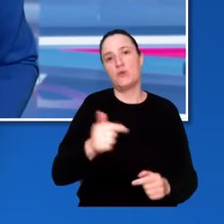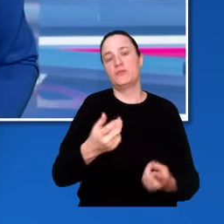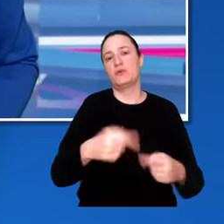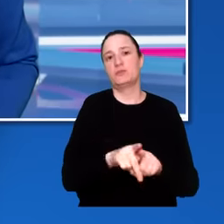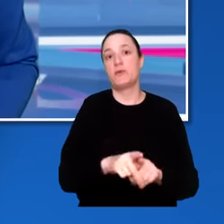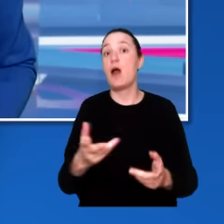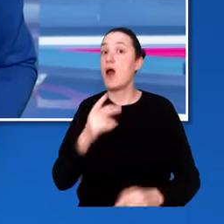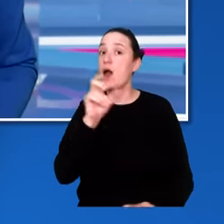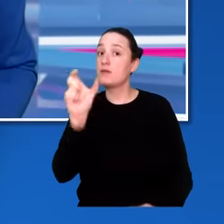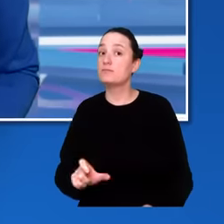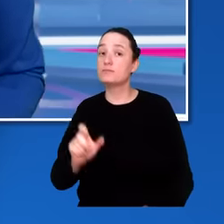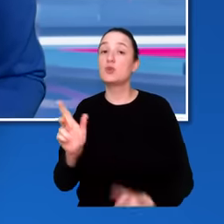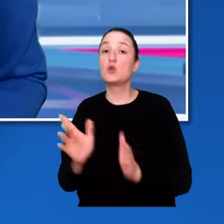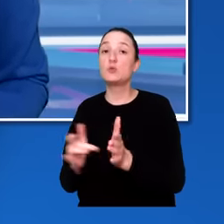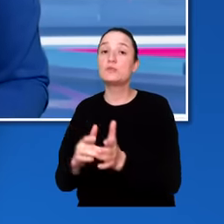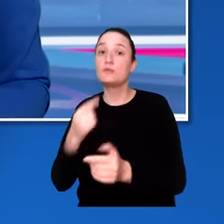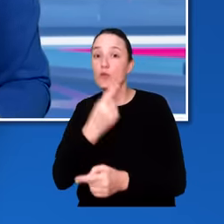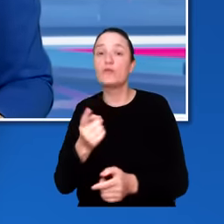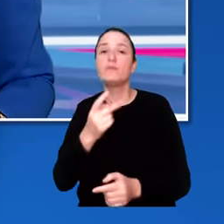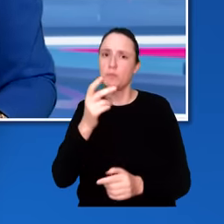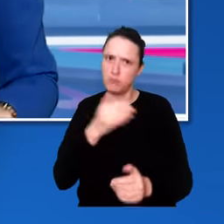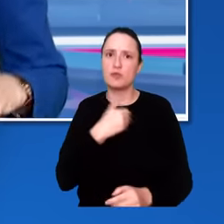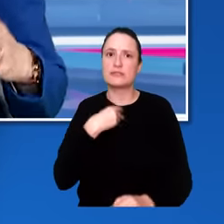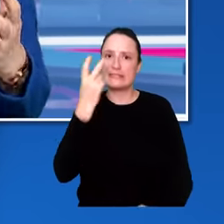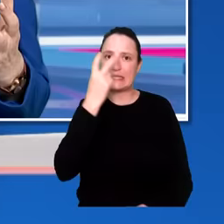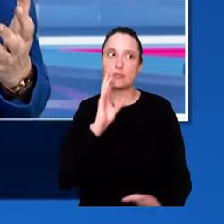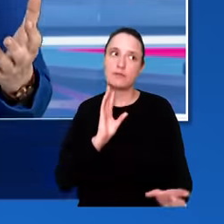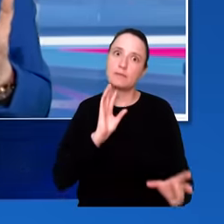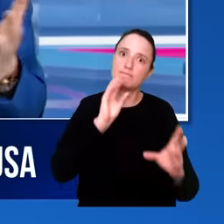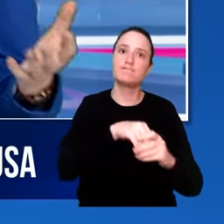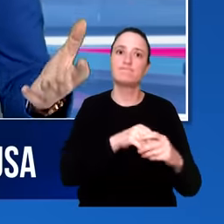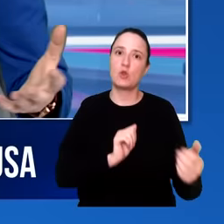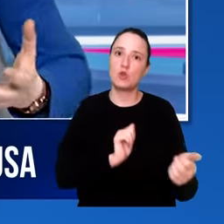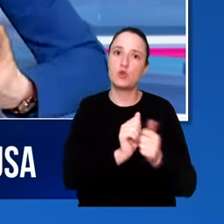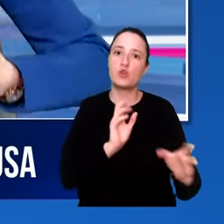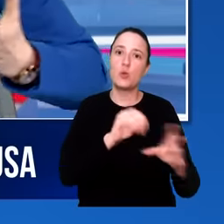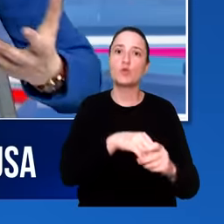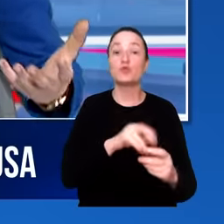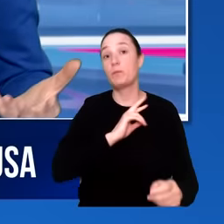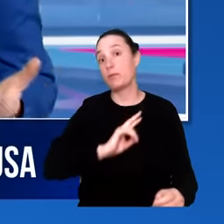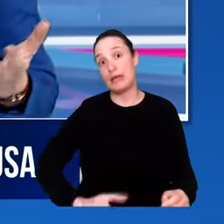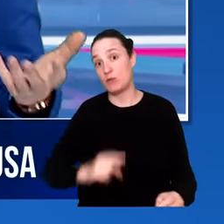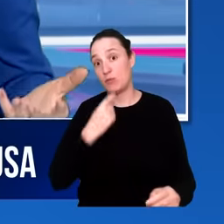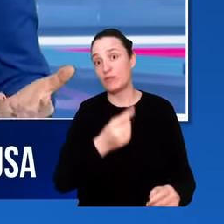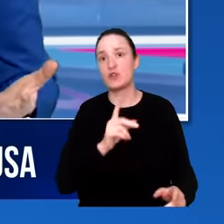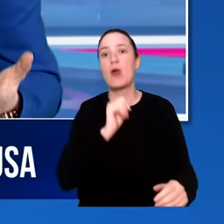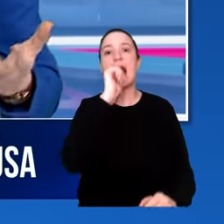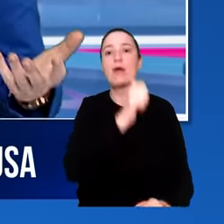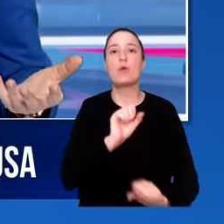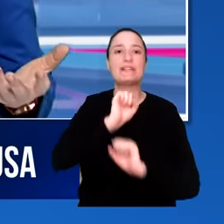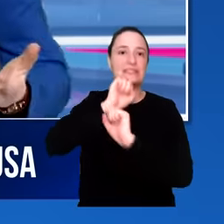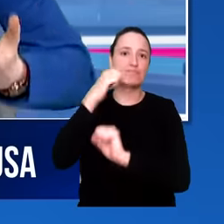premiera Donalda Tuska, że Polska jest zainteresowana wejściem, jak to pan premier powiedział, do europejskiej